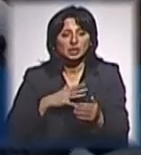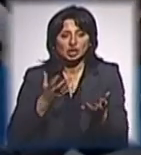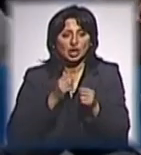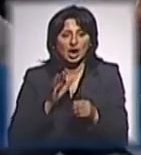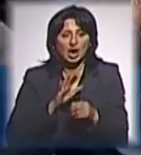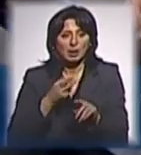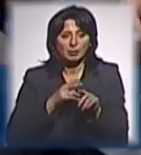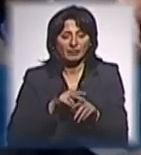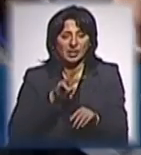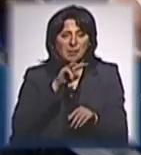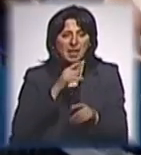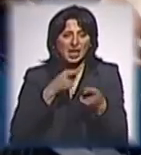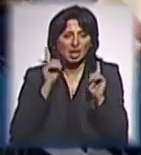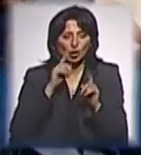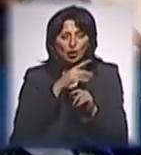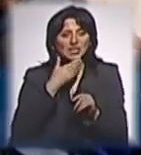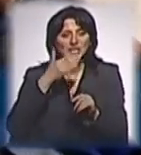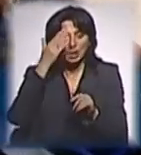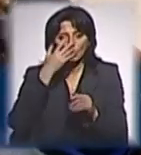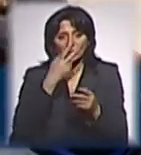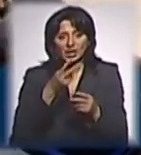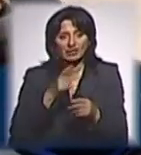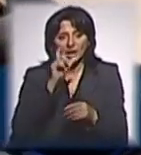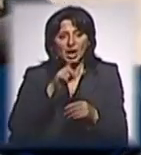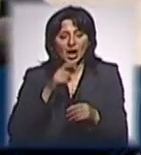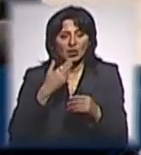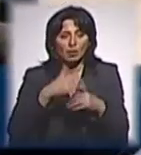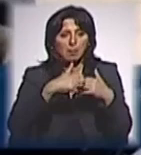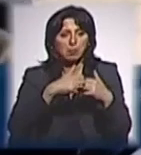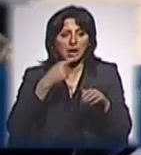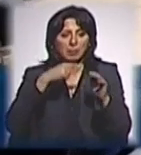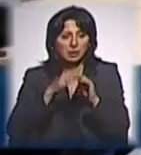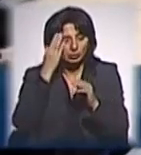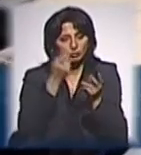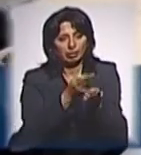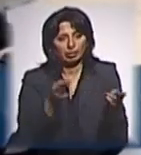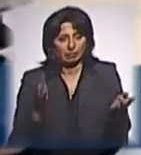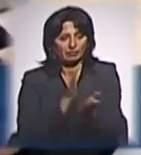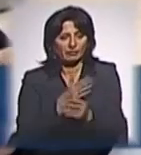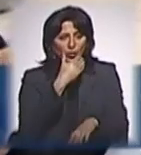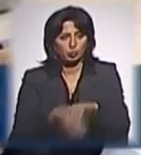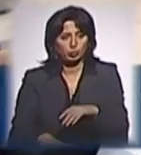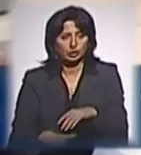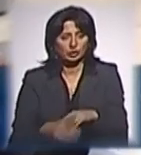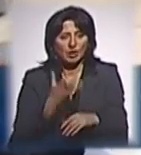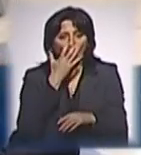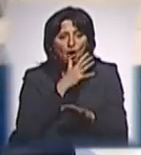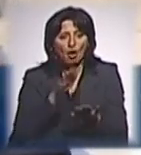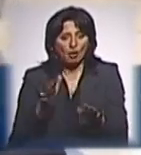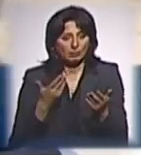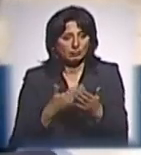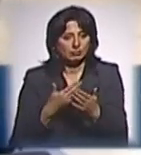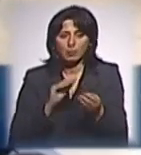მივიღოთ სან-პაულო და მეხიკო, ალბათ ზაფხულობში შეამჩნევთ უკვე, რომ ხალხი პარკებში და მეტროებთან ღამეებს ათევს. ეს არის მეგაპოლისების